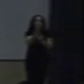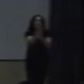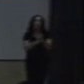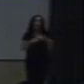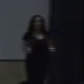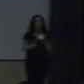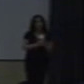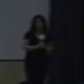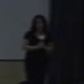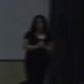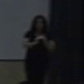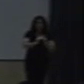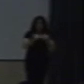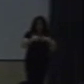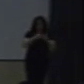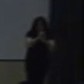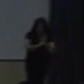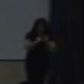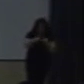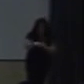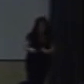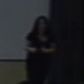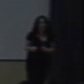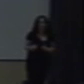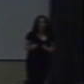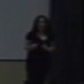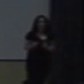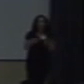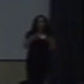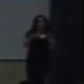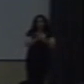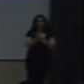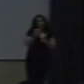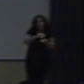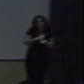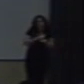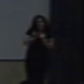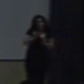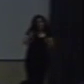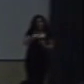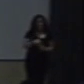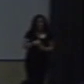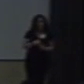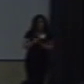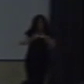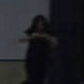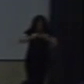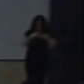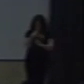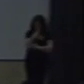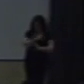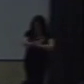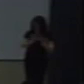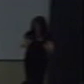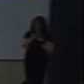s'ha de regular o s'haurà de veure aquí què passa, perquè clar, estem d'indefensos, també, oi, estem, dic en general,